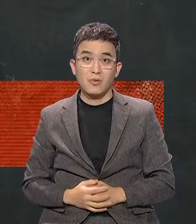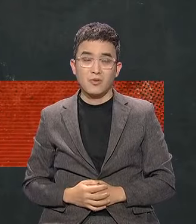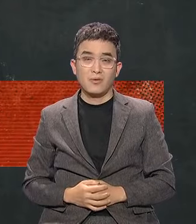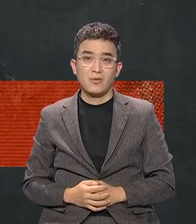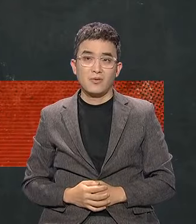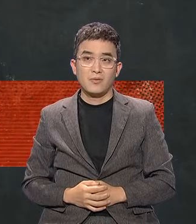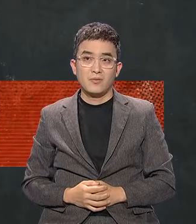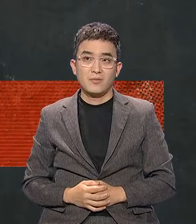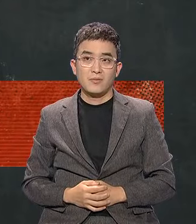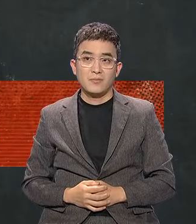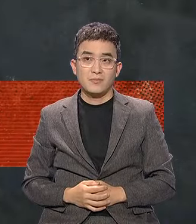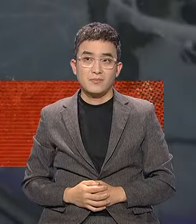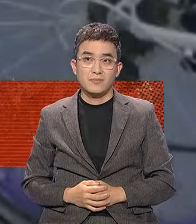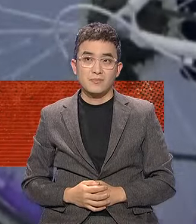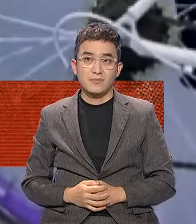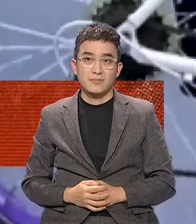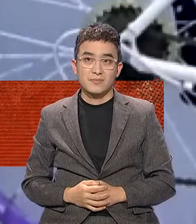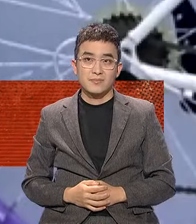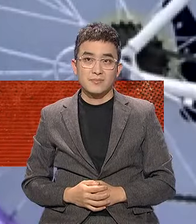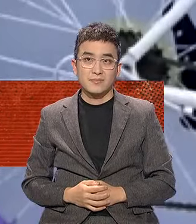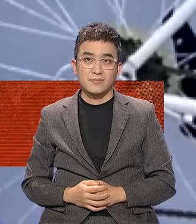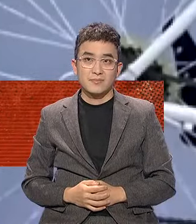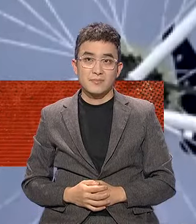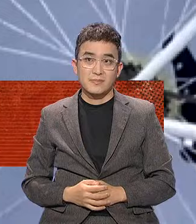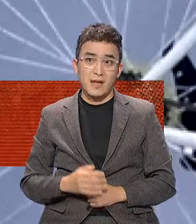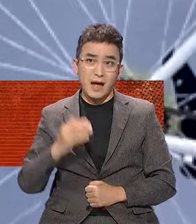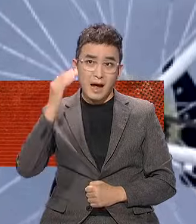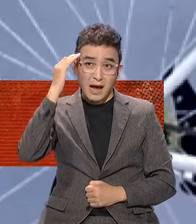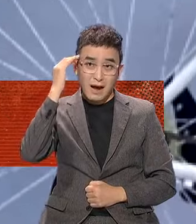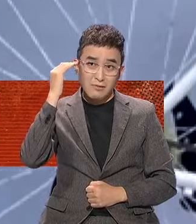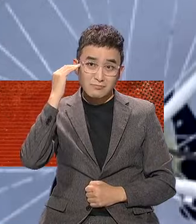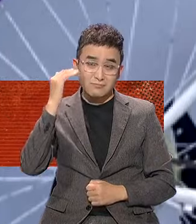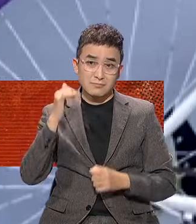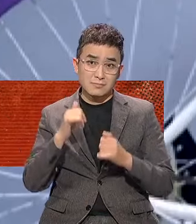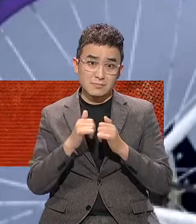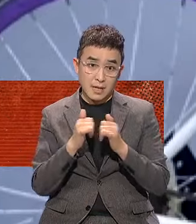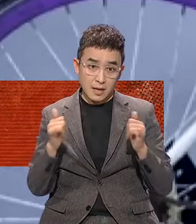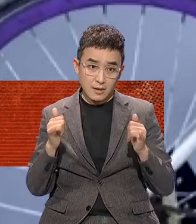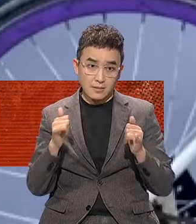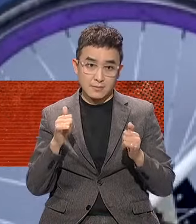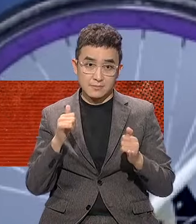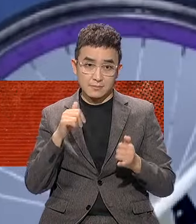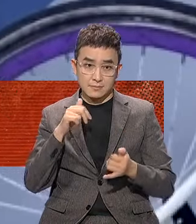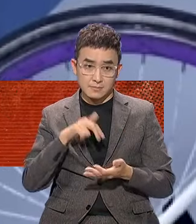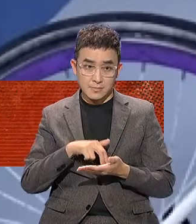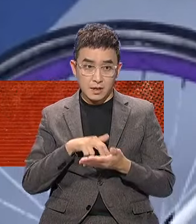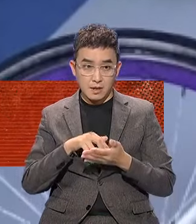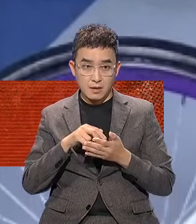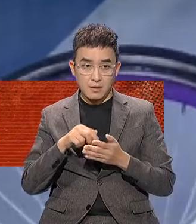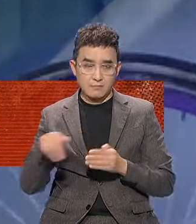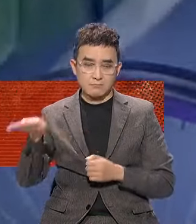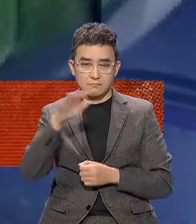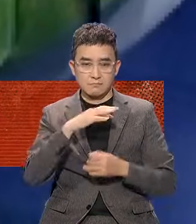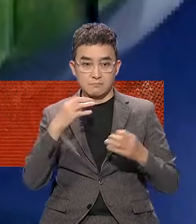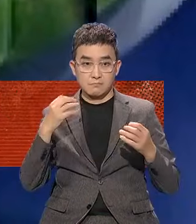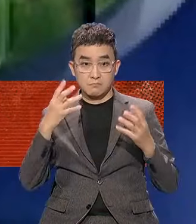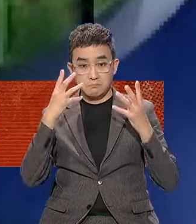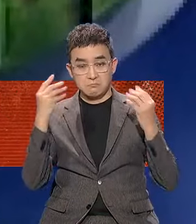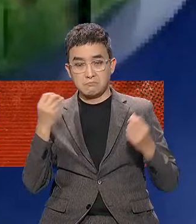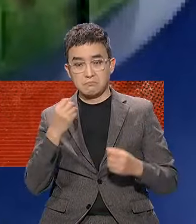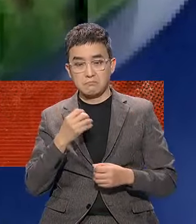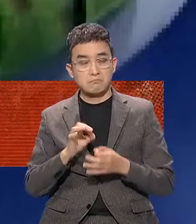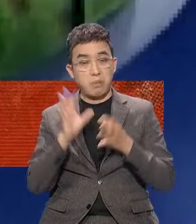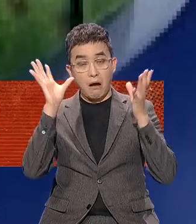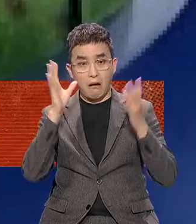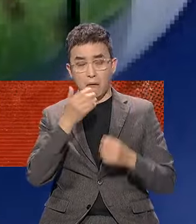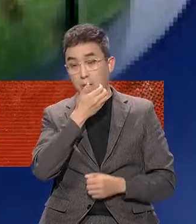구지비 덜 먹이고 싶지는 않지만이 한국인이 남을 의식을 하지 않는이 뻔뻔함이 이제 돌을 넘고 있는 거 같습니다 제가